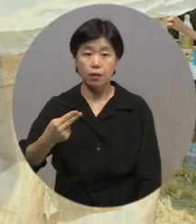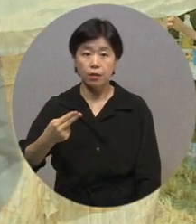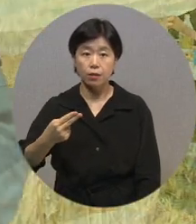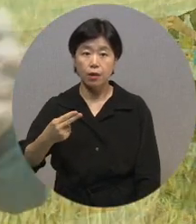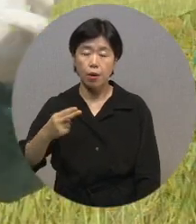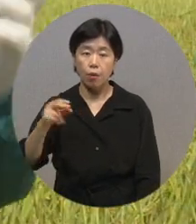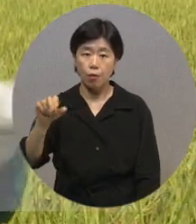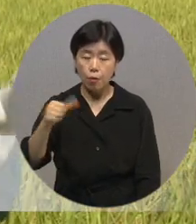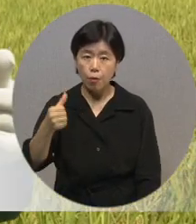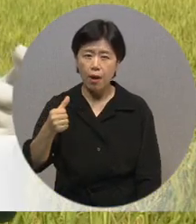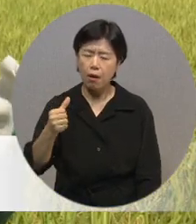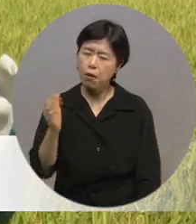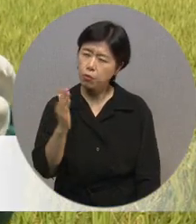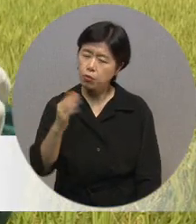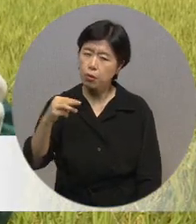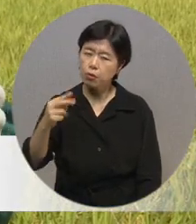예상합니다.